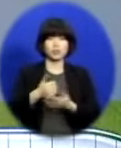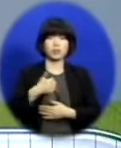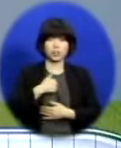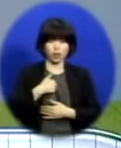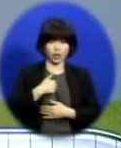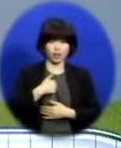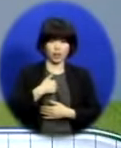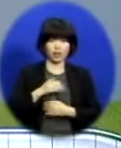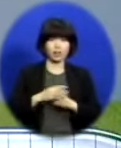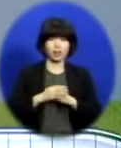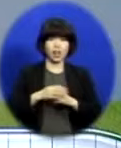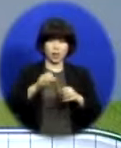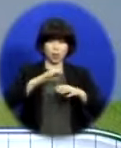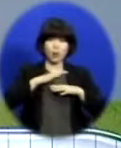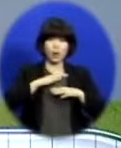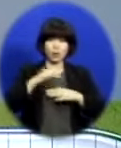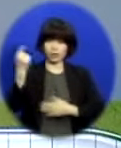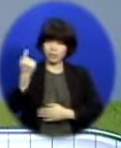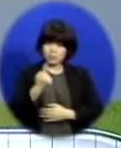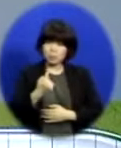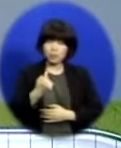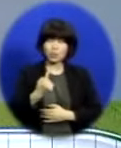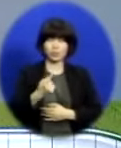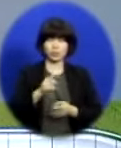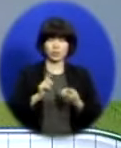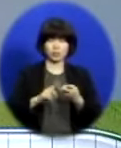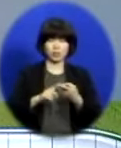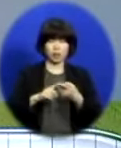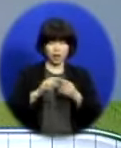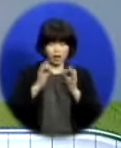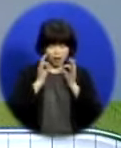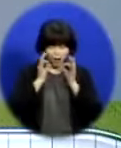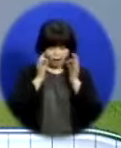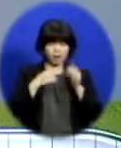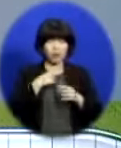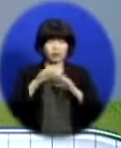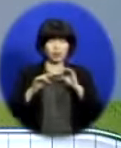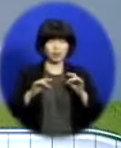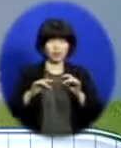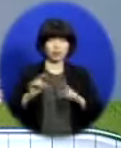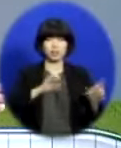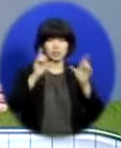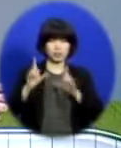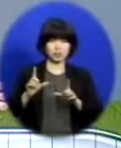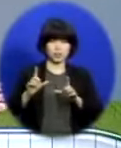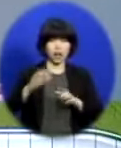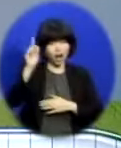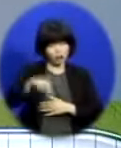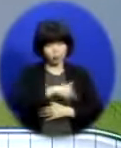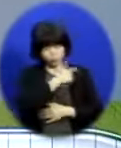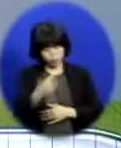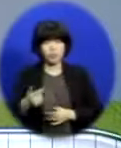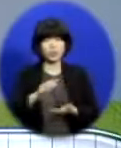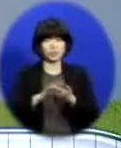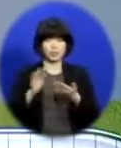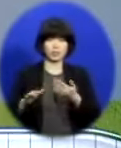저에게 놀랍게 임해 주시기를 간절히 갈급한 마음으로 삽니다 하루 종일이 하루